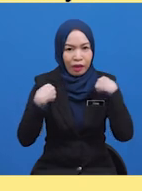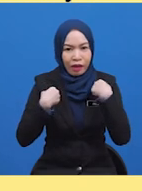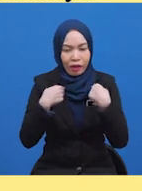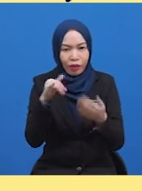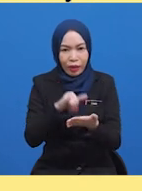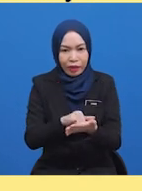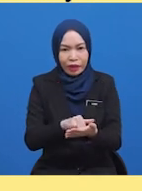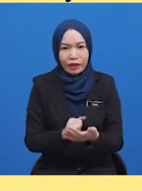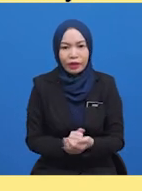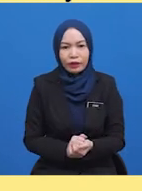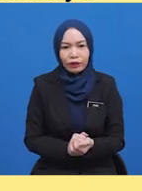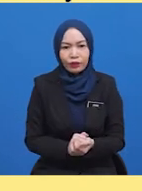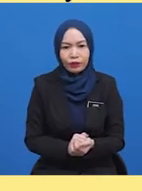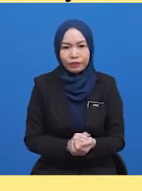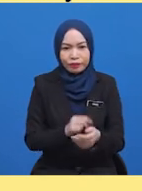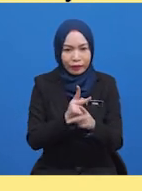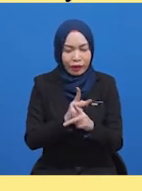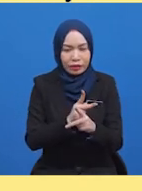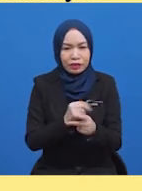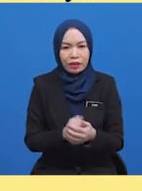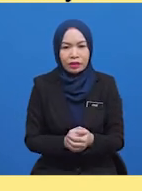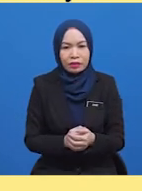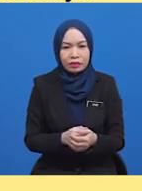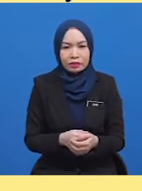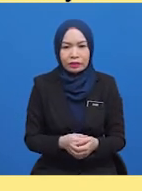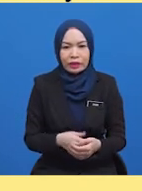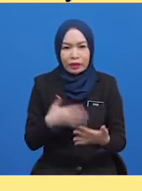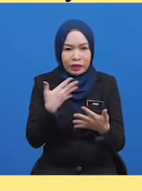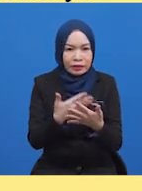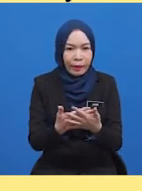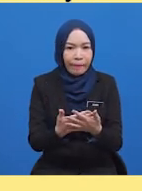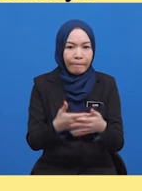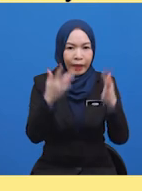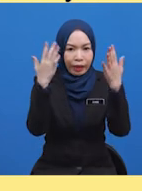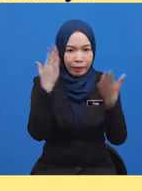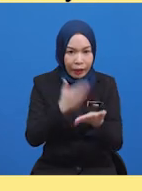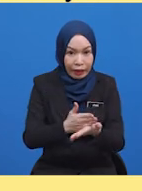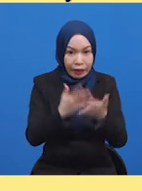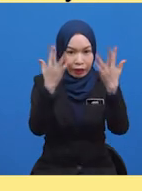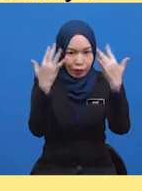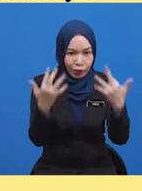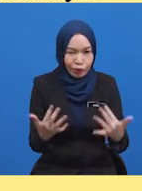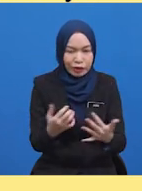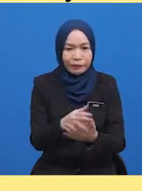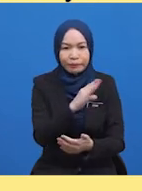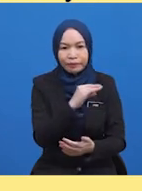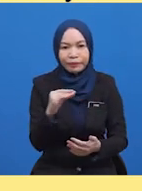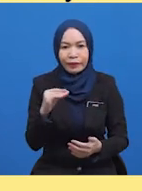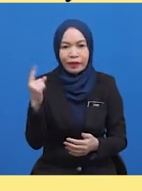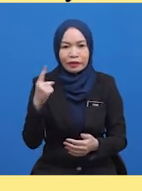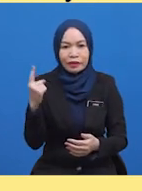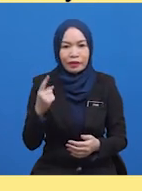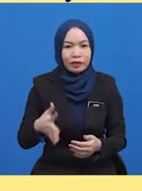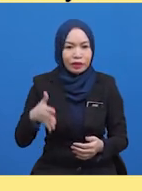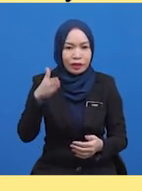hujan berhenti pada setiap hari beruntung akan menunggang tuyoq ke